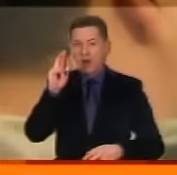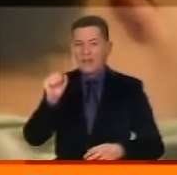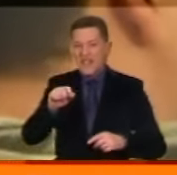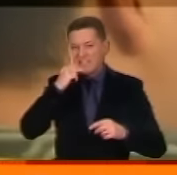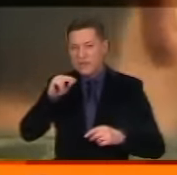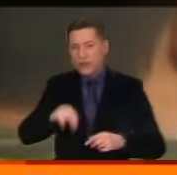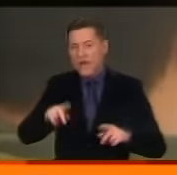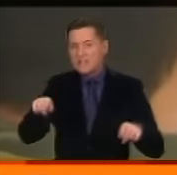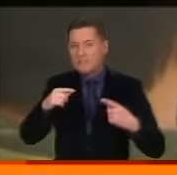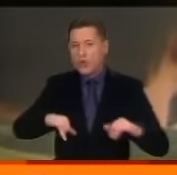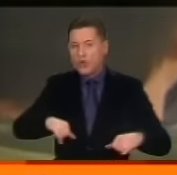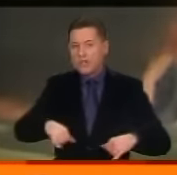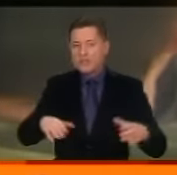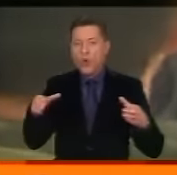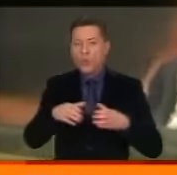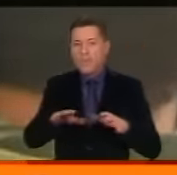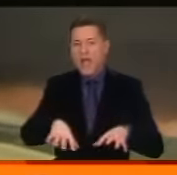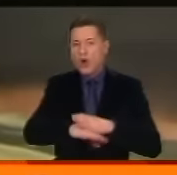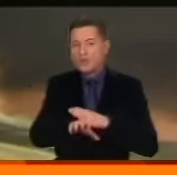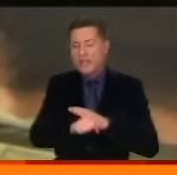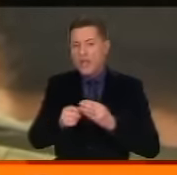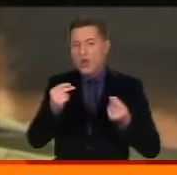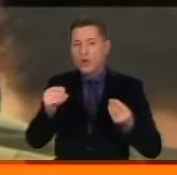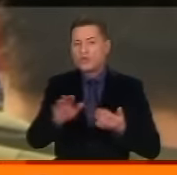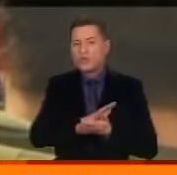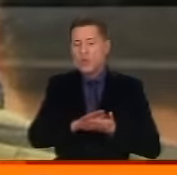звинувачують у створенні злочинного угруповання і розкраданні грошей доброчинного фонду.